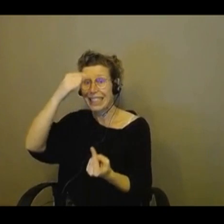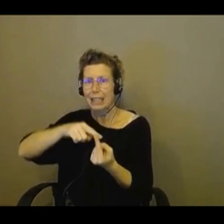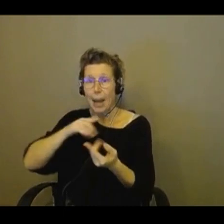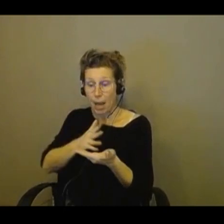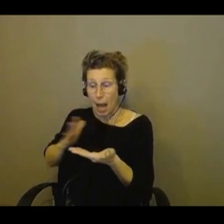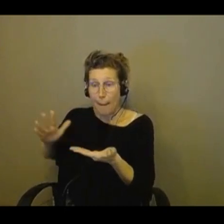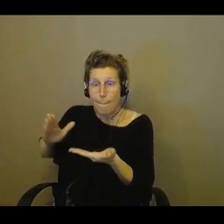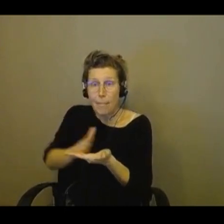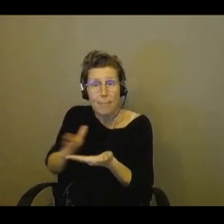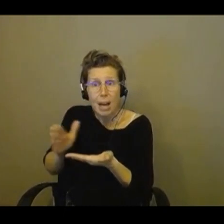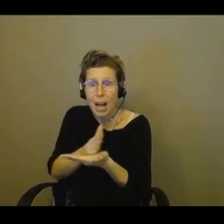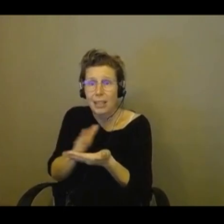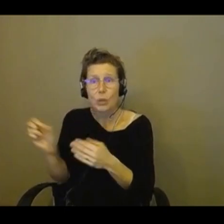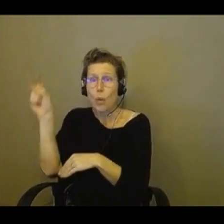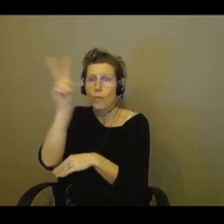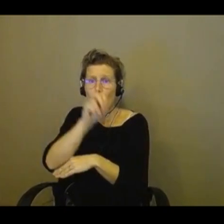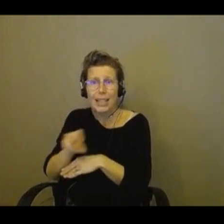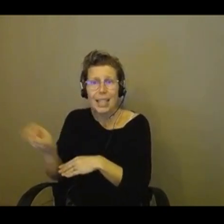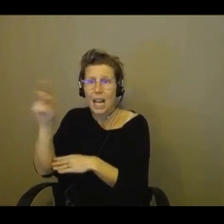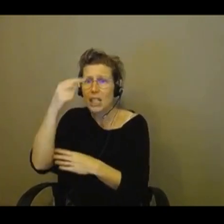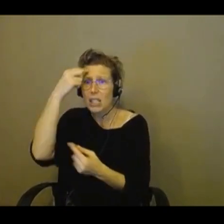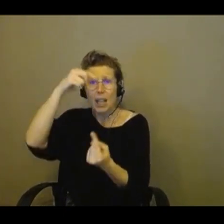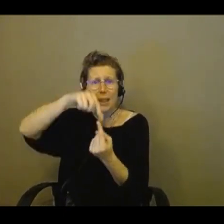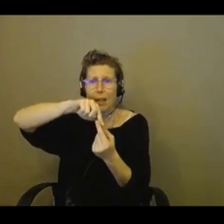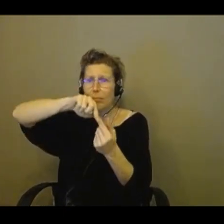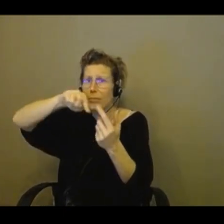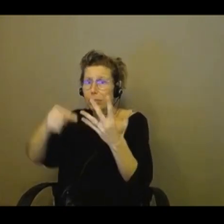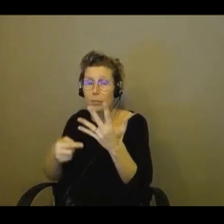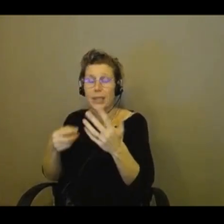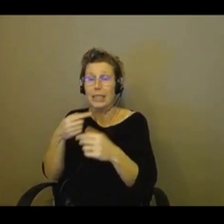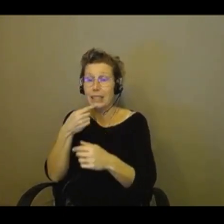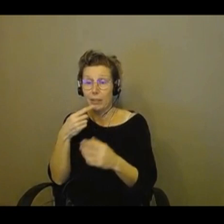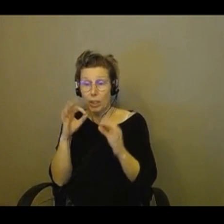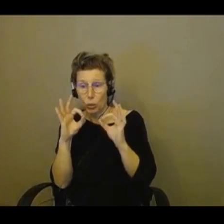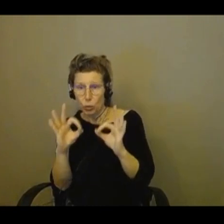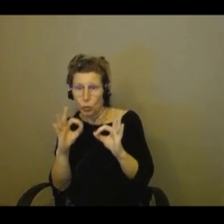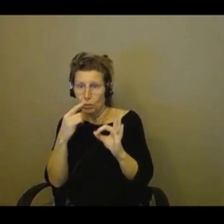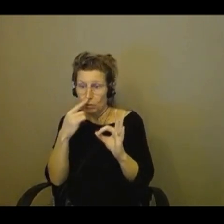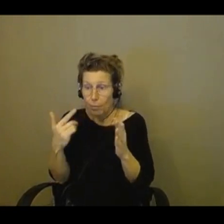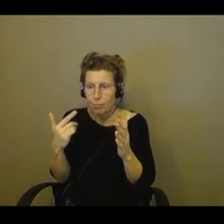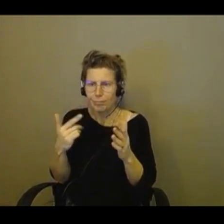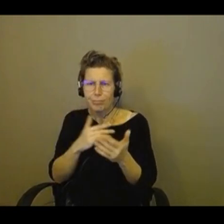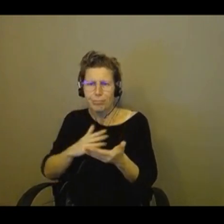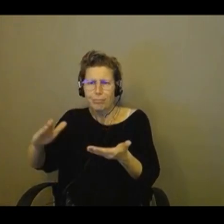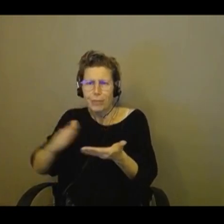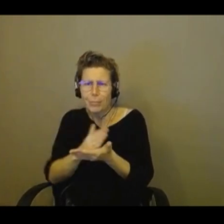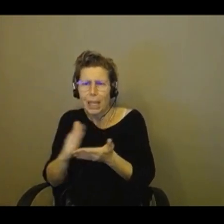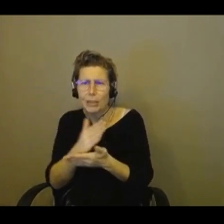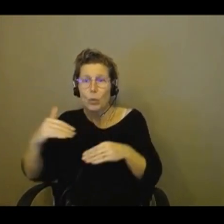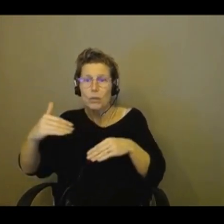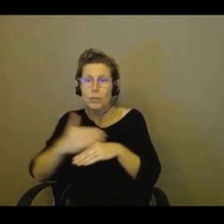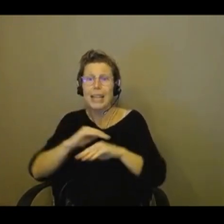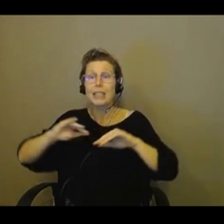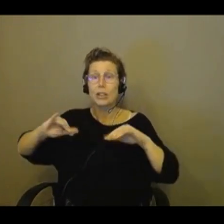aspects, c'est-à-dire quelles mesures pour favoriser, comment se passe la préparation, la réservation, que l'on parle de ferroviaire